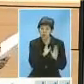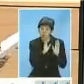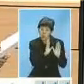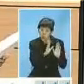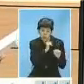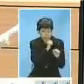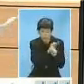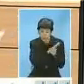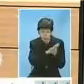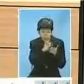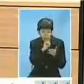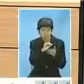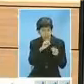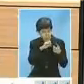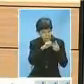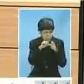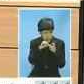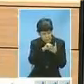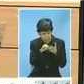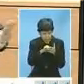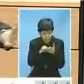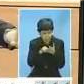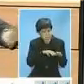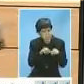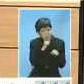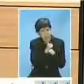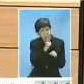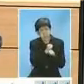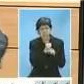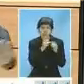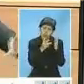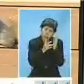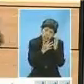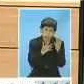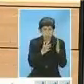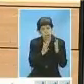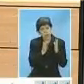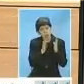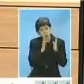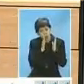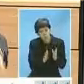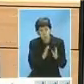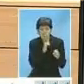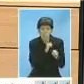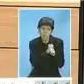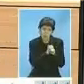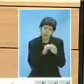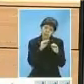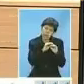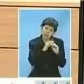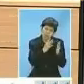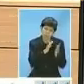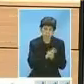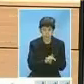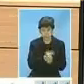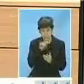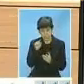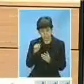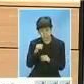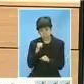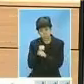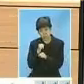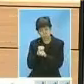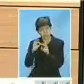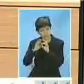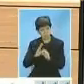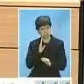างต้องแก้ปัญหาด้วยวิธีการจัดการทางเทคโนโลยีจำนวนประชาบุคลากรเพิ่มขึ้นว่าไปแต่เรื่องความยุติธรร